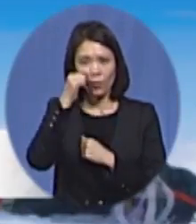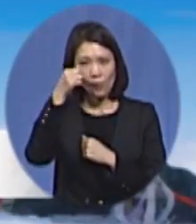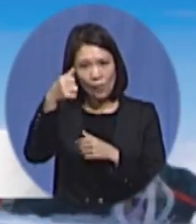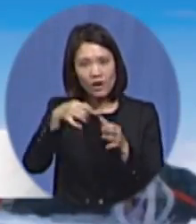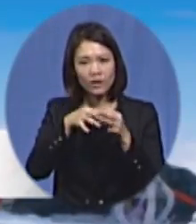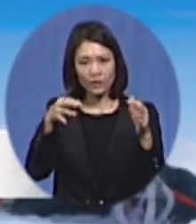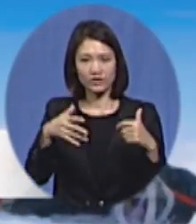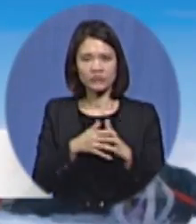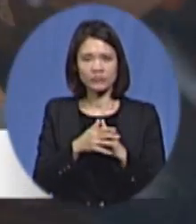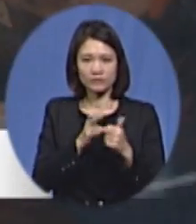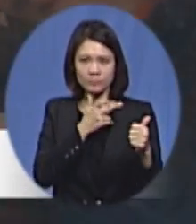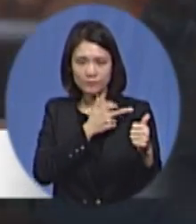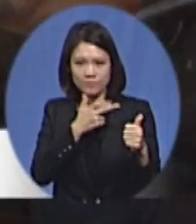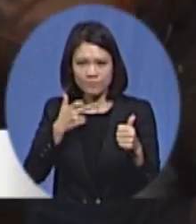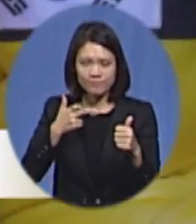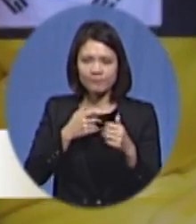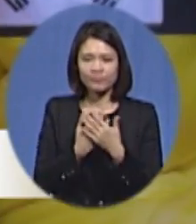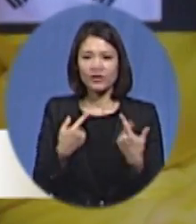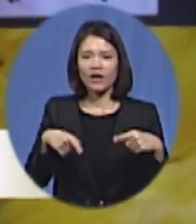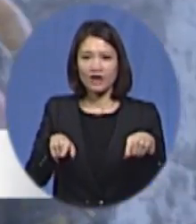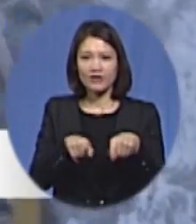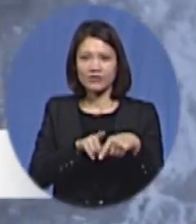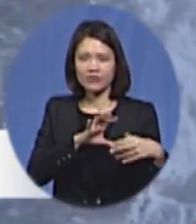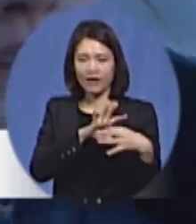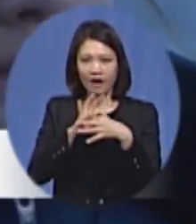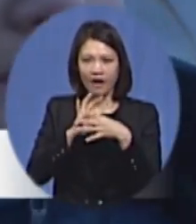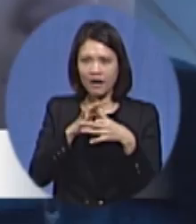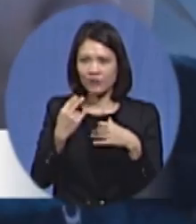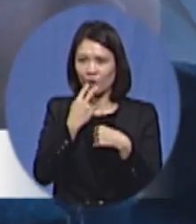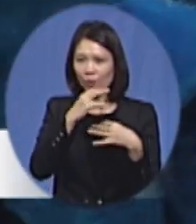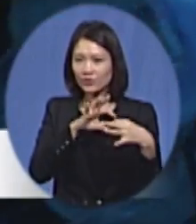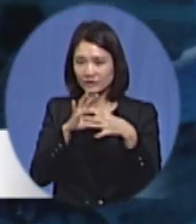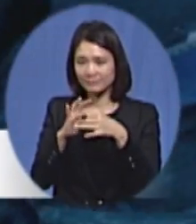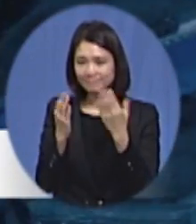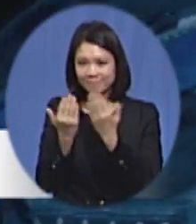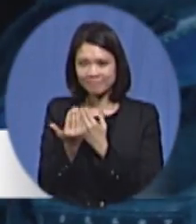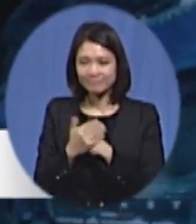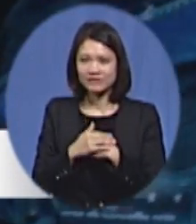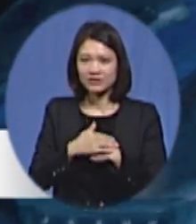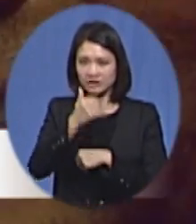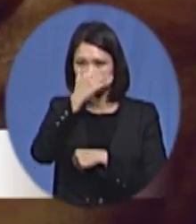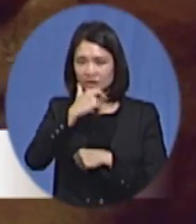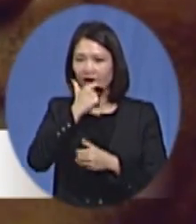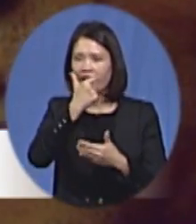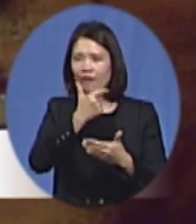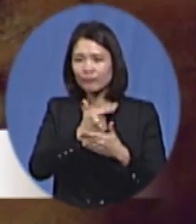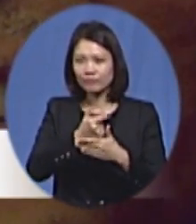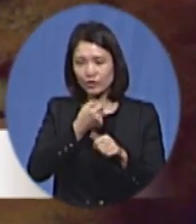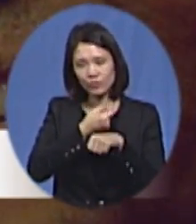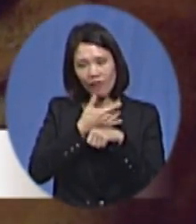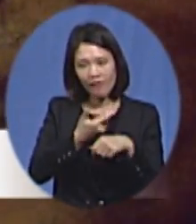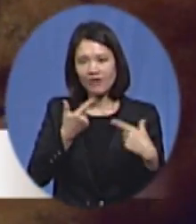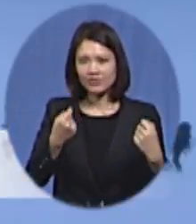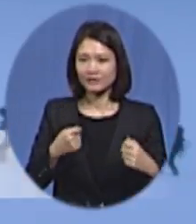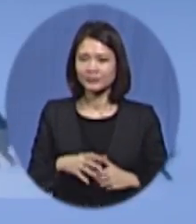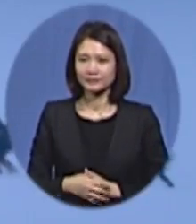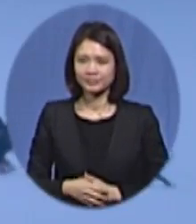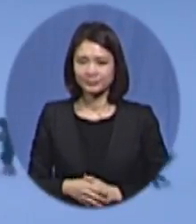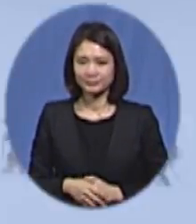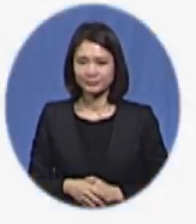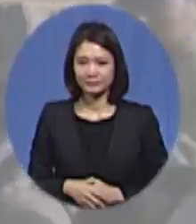촬영 기간 동안 의리의 콤비로 끈끈한 호흡을 과시해 관객들의 마음에 진한 감동을 줄 것으로 기대를 모으고